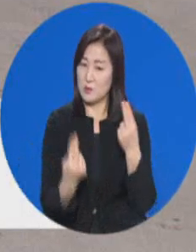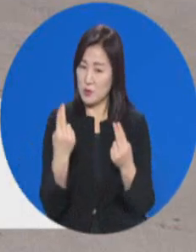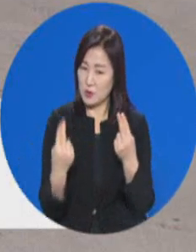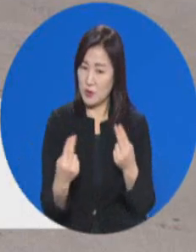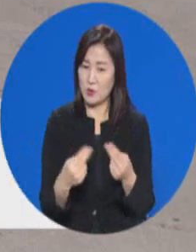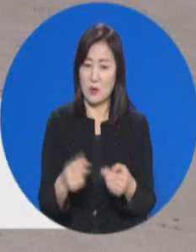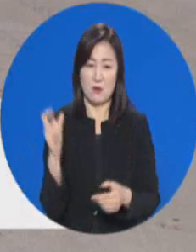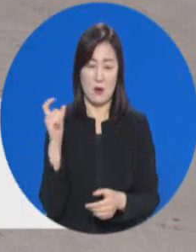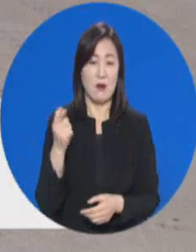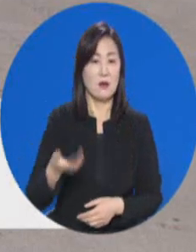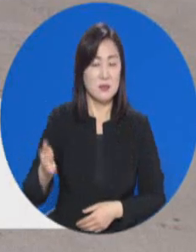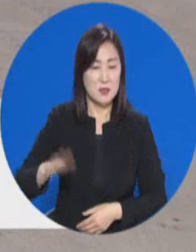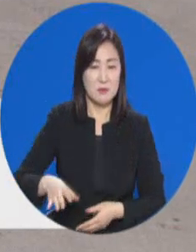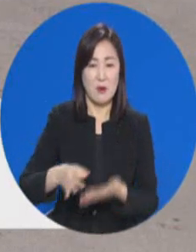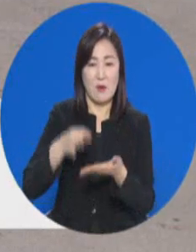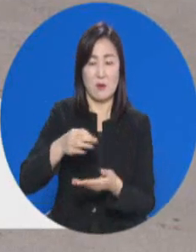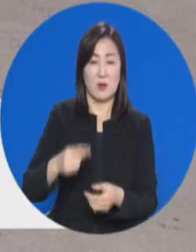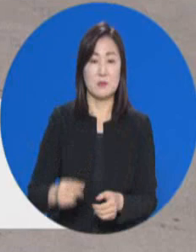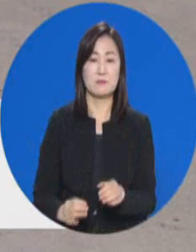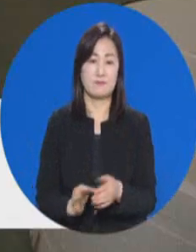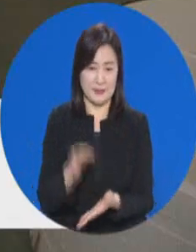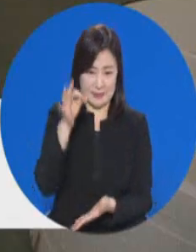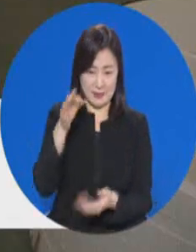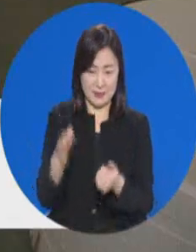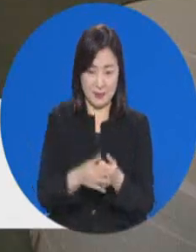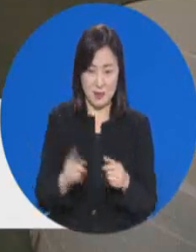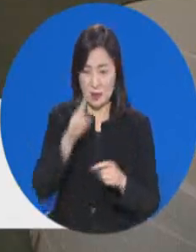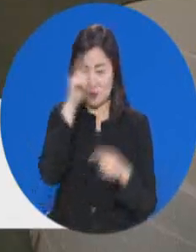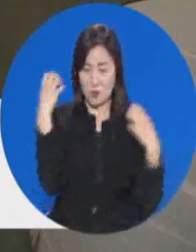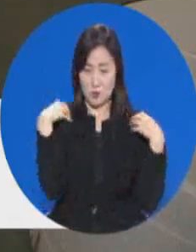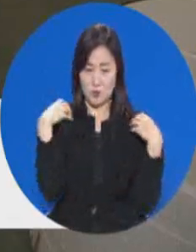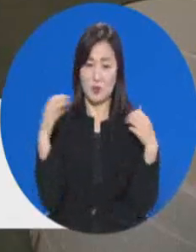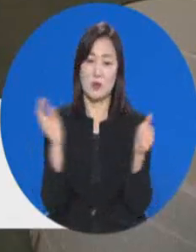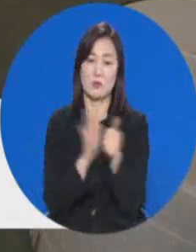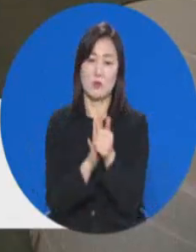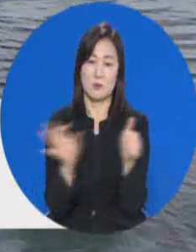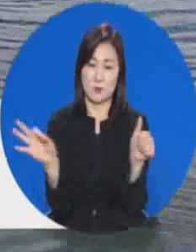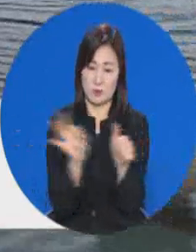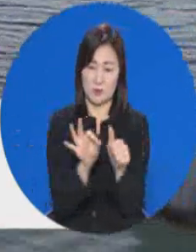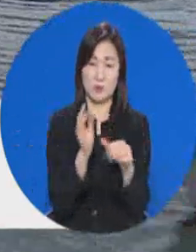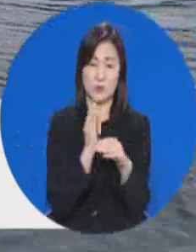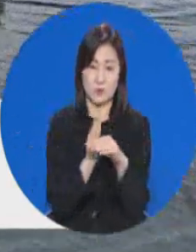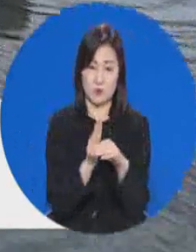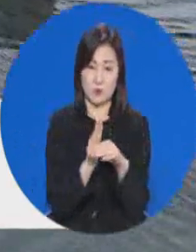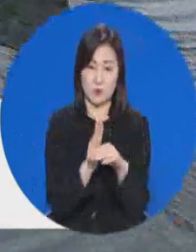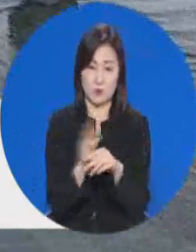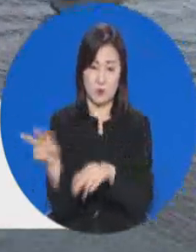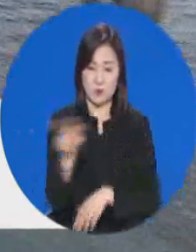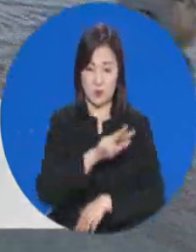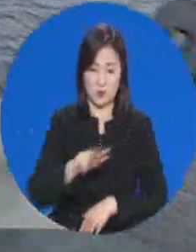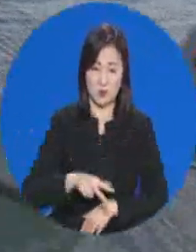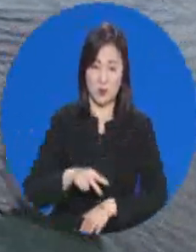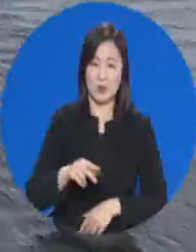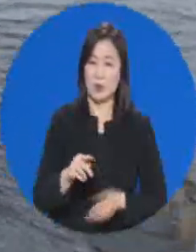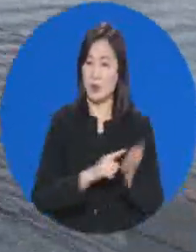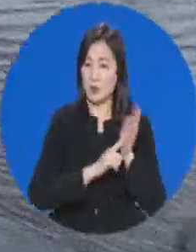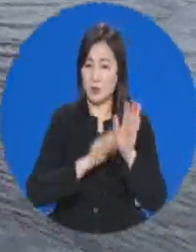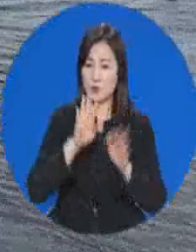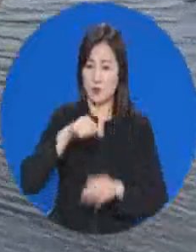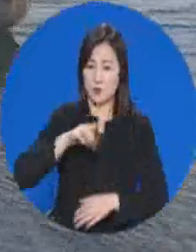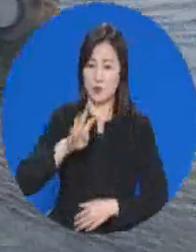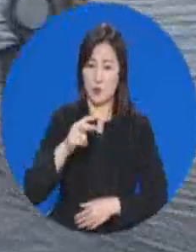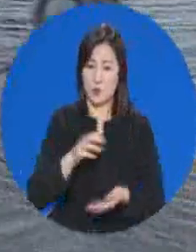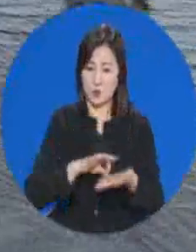좋지만 가격이 너댓배 비싸 정부가 보조금을 지원하고 있습니다. 전국의 스티로폼 부표는 5,500만